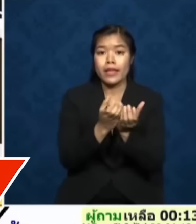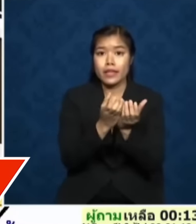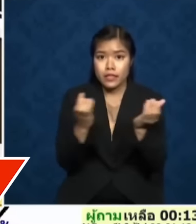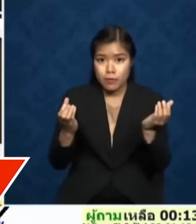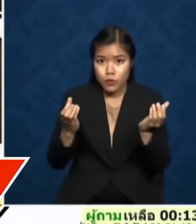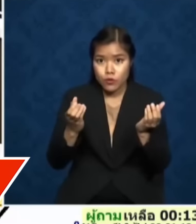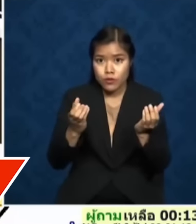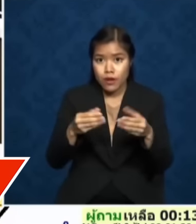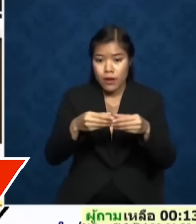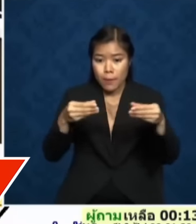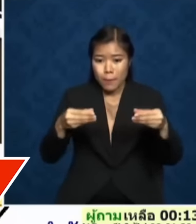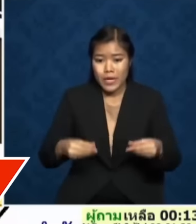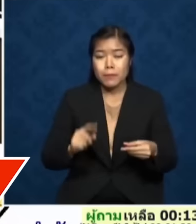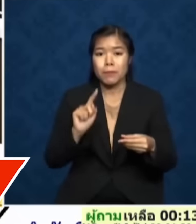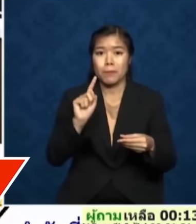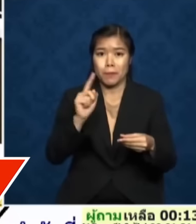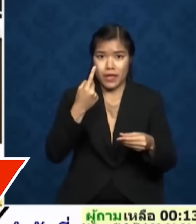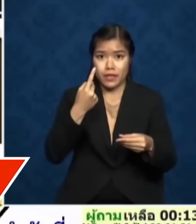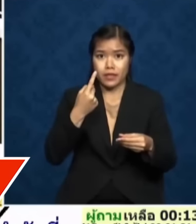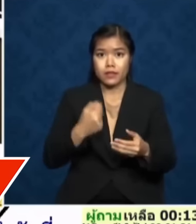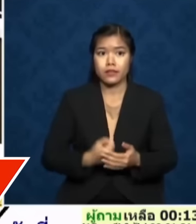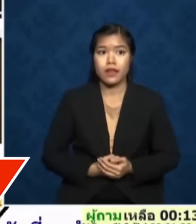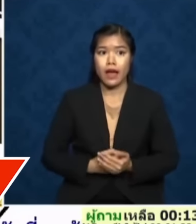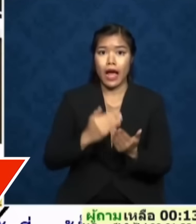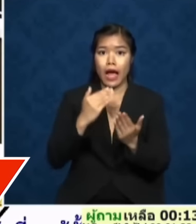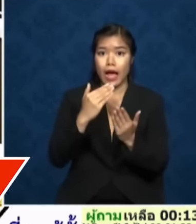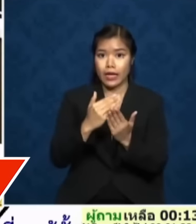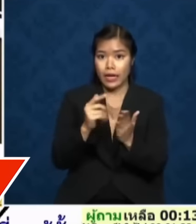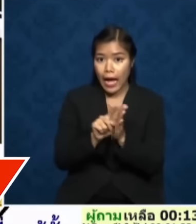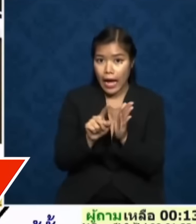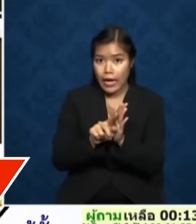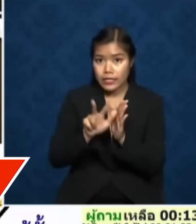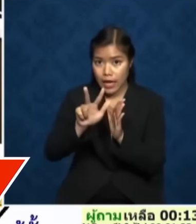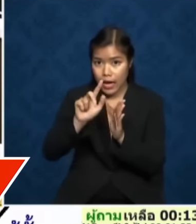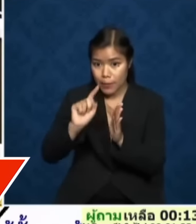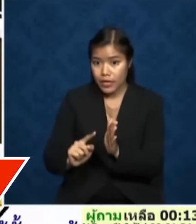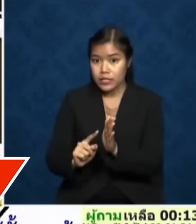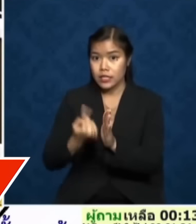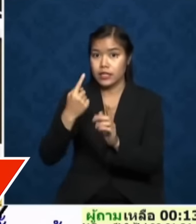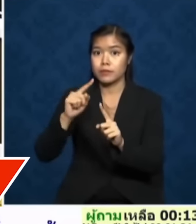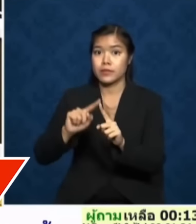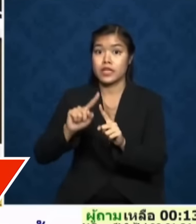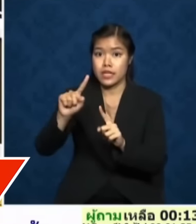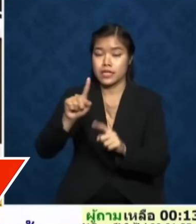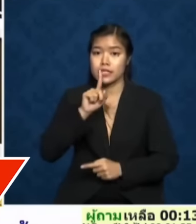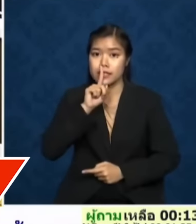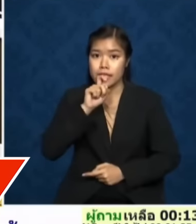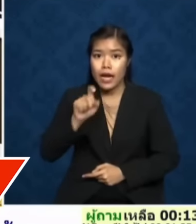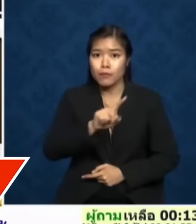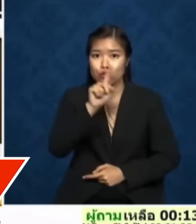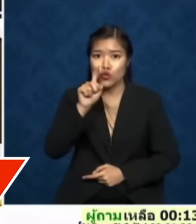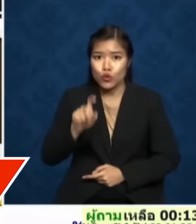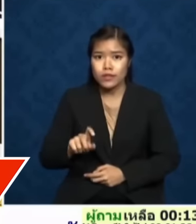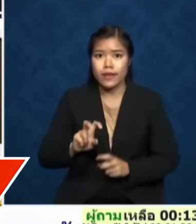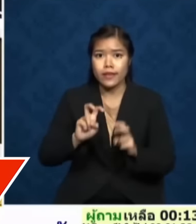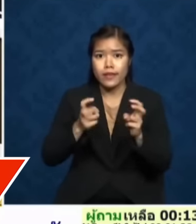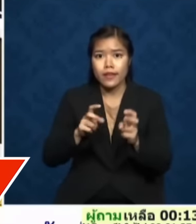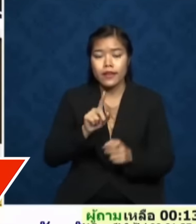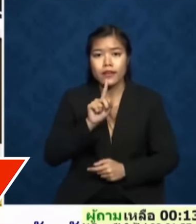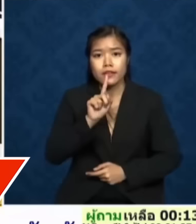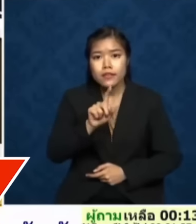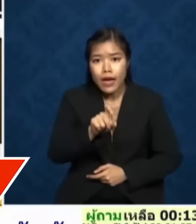ครั้งแรกนะครับใน3ครั้งนั้นจะถามแค่1คำถามว่าท่านเห็นช